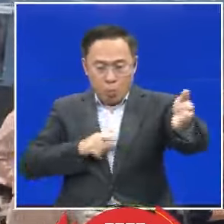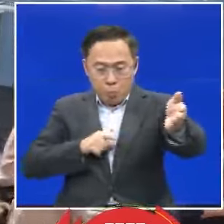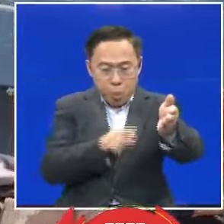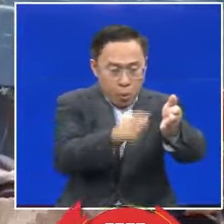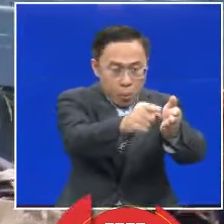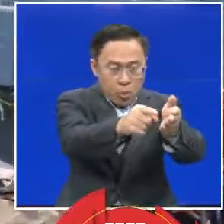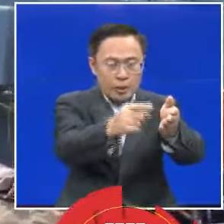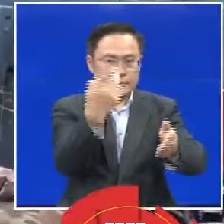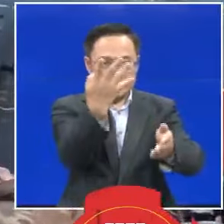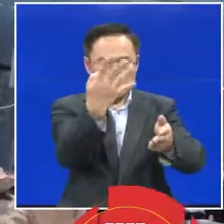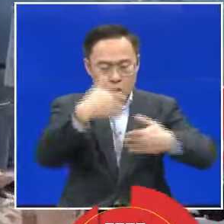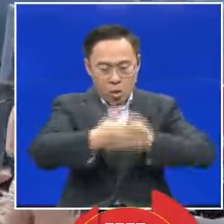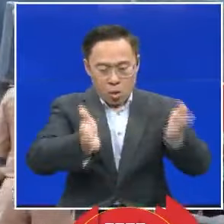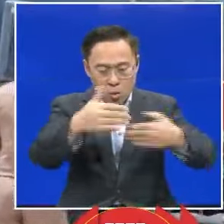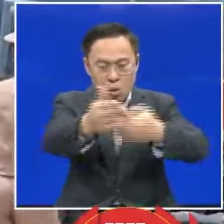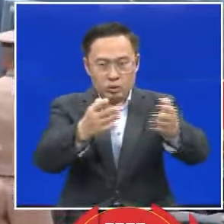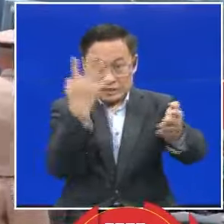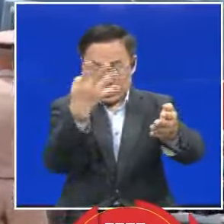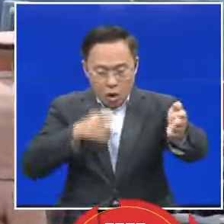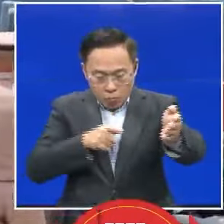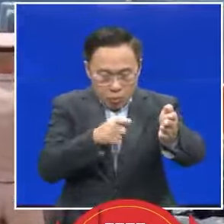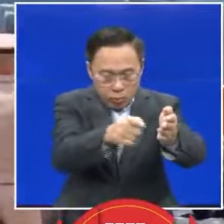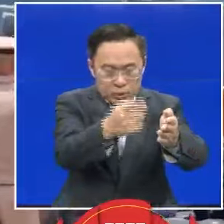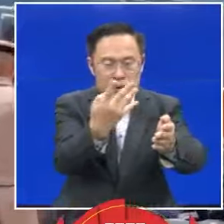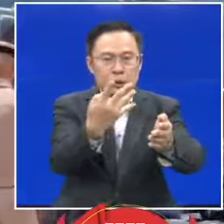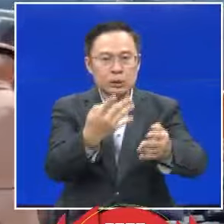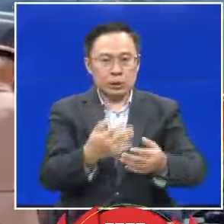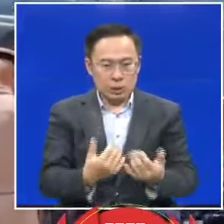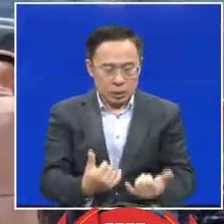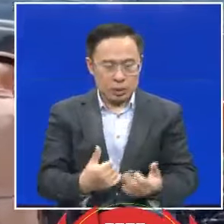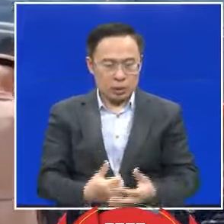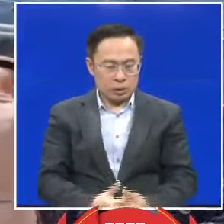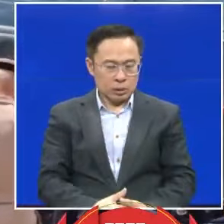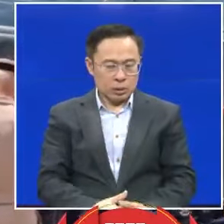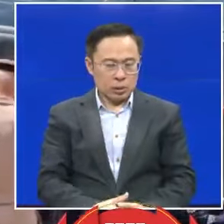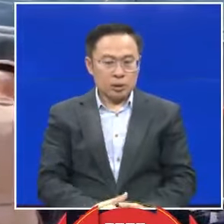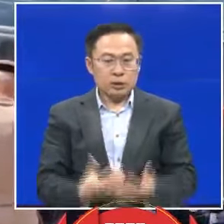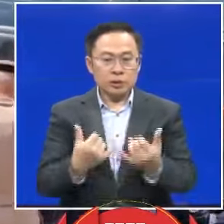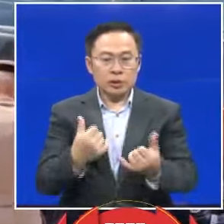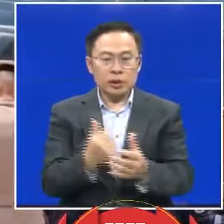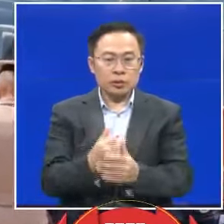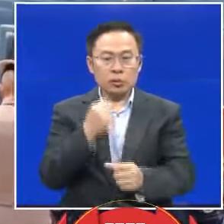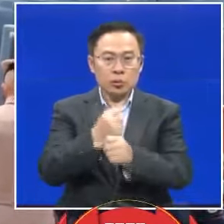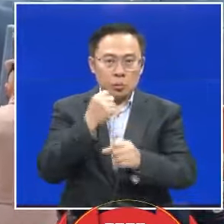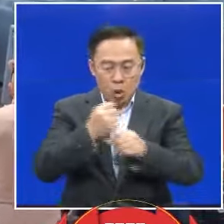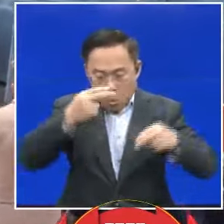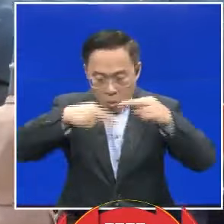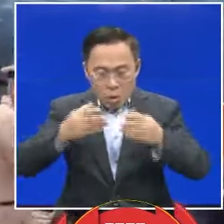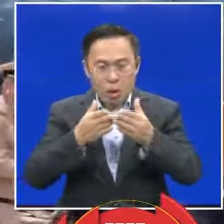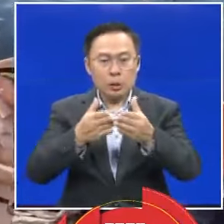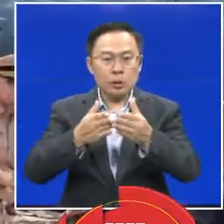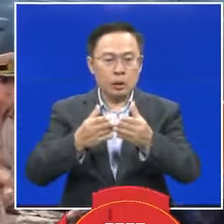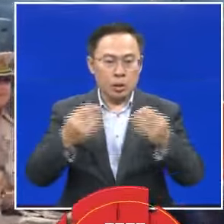คลื่อนตัวจากท่าจอดนะครับเพื่อไปปฏิบัติภารกิจให้กับกองทัพเรือทัพเรือภาคที่2ไปที่เรียบร้อยแล้วตอนนี้ก็มีแค่เรือหลวงคีรี